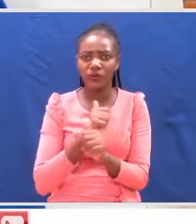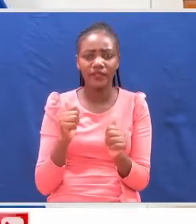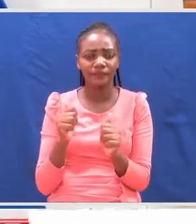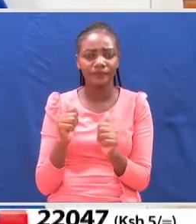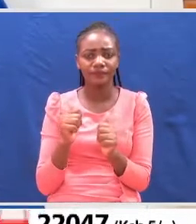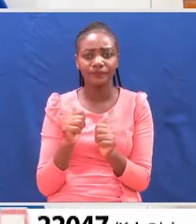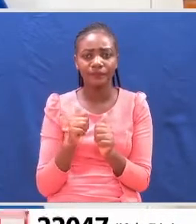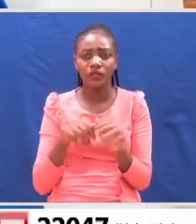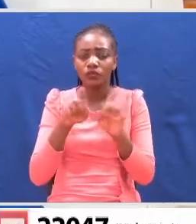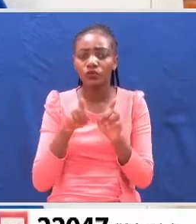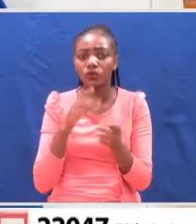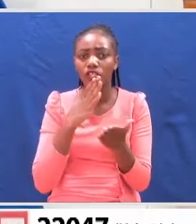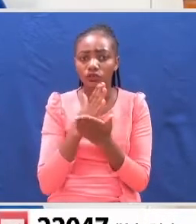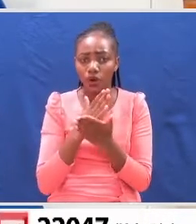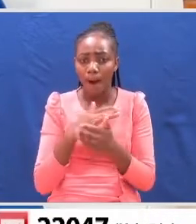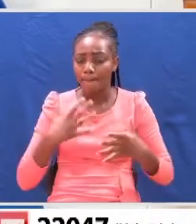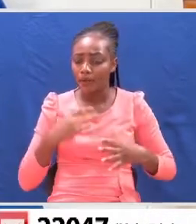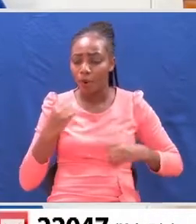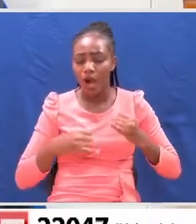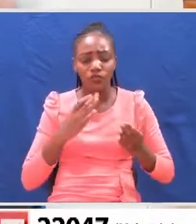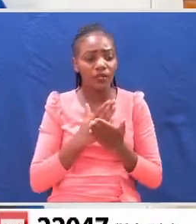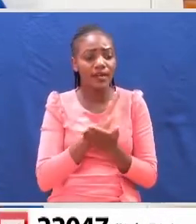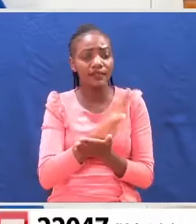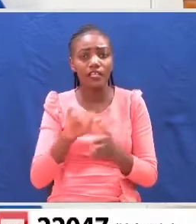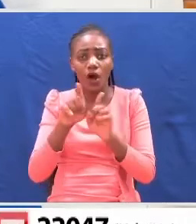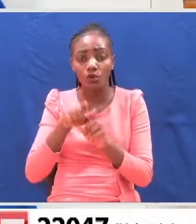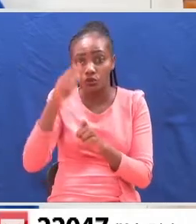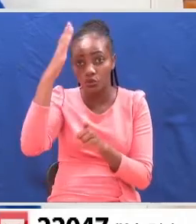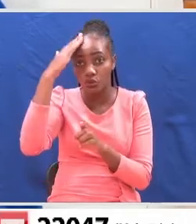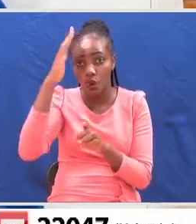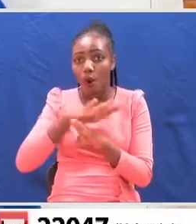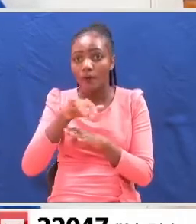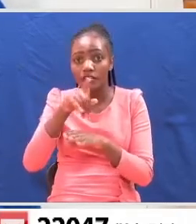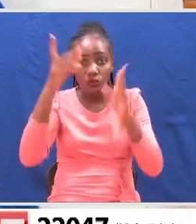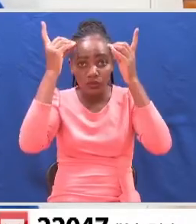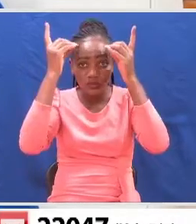iwezekanavyo kuona kwamba haki inatendeka. Na unajua mahali mnatoa uamuzi